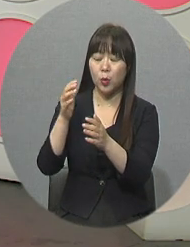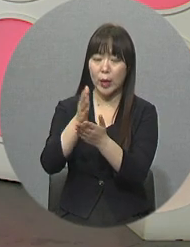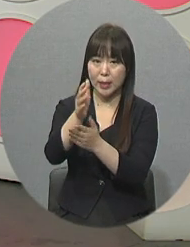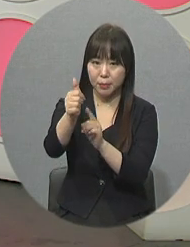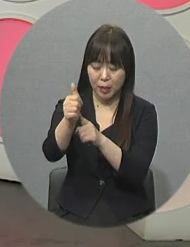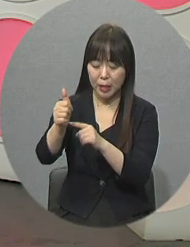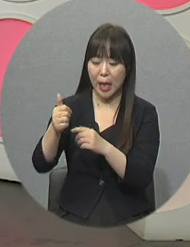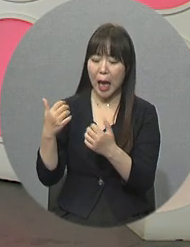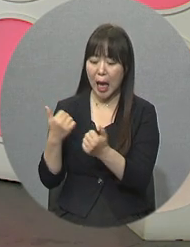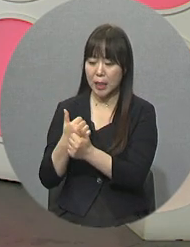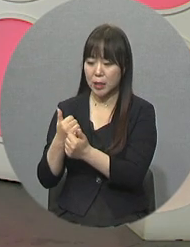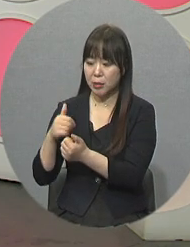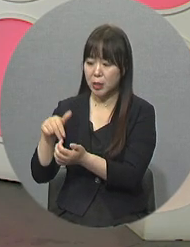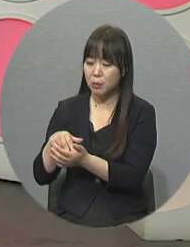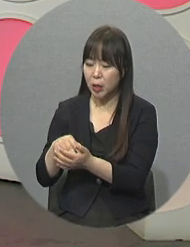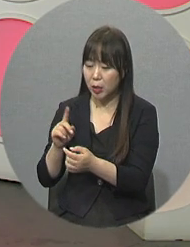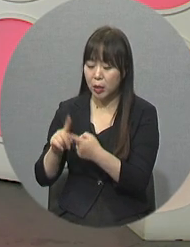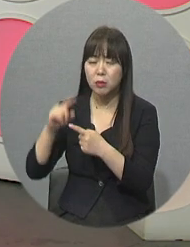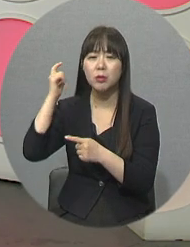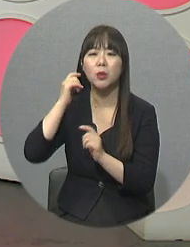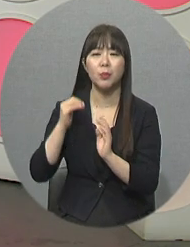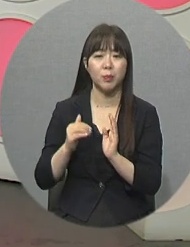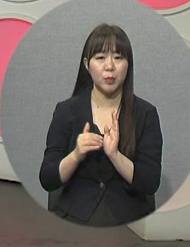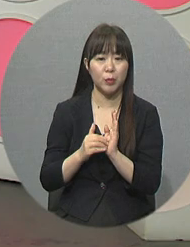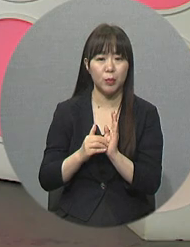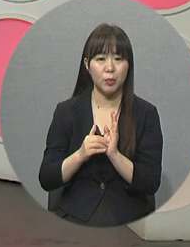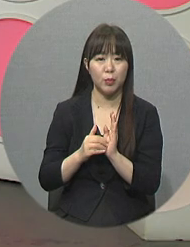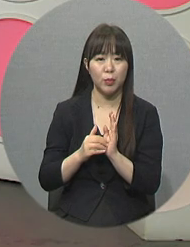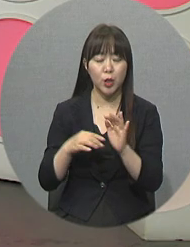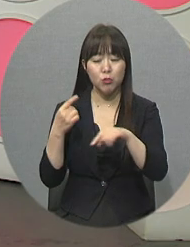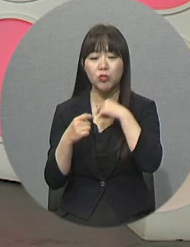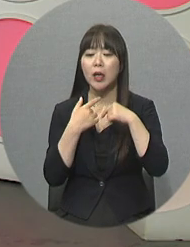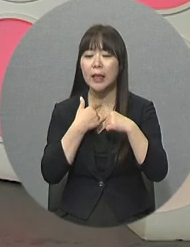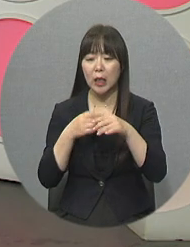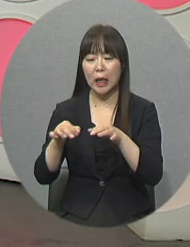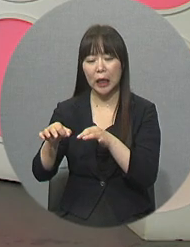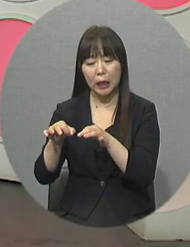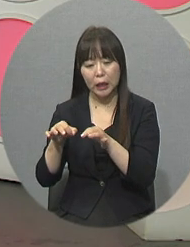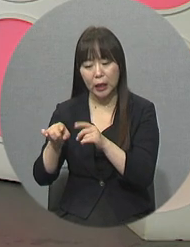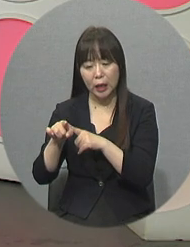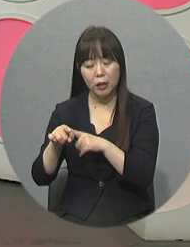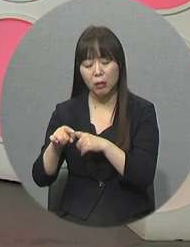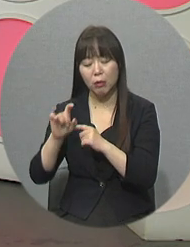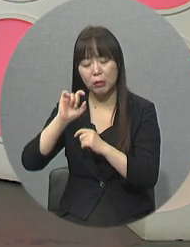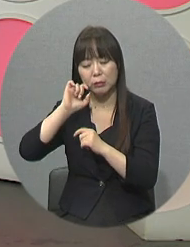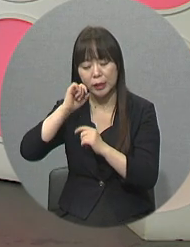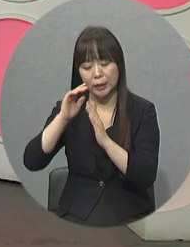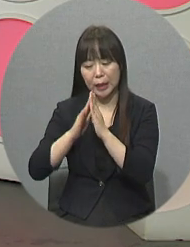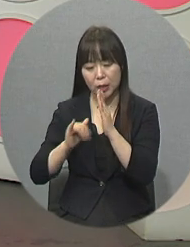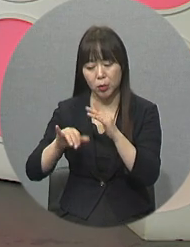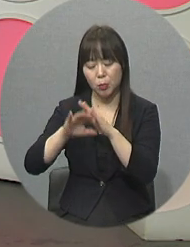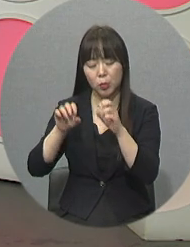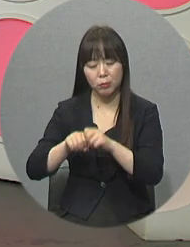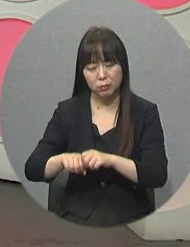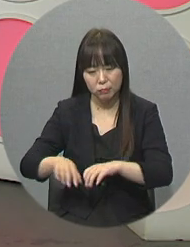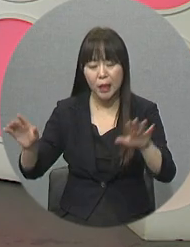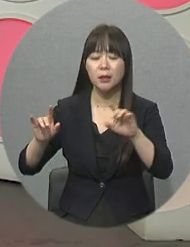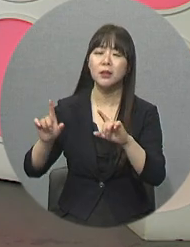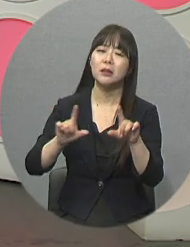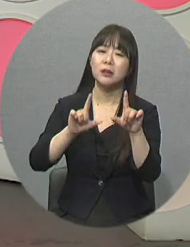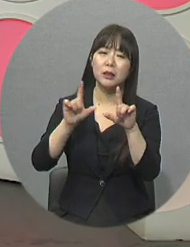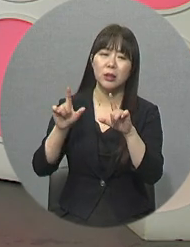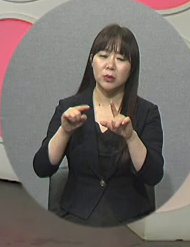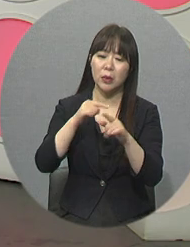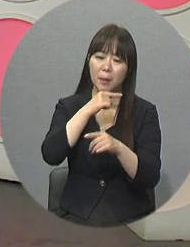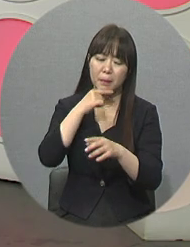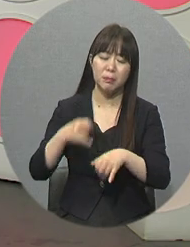아저씨 사정을 전해 들었습니다. 아저씨는 운영하던 가게가 어려워져서 가족과 뿔뿔이 흩어져